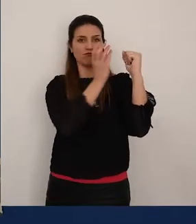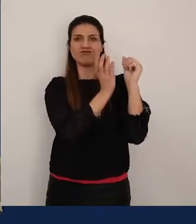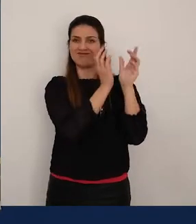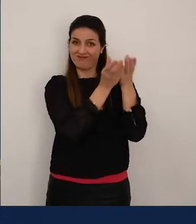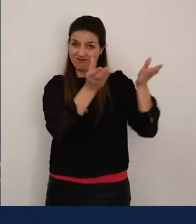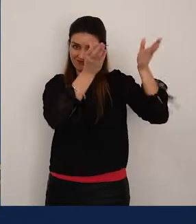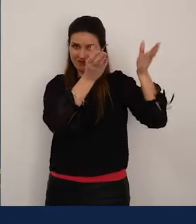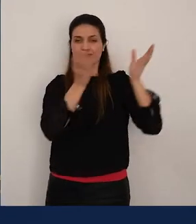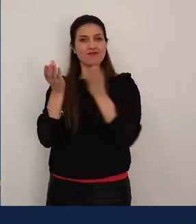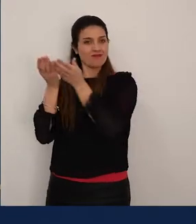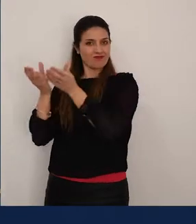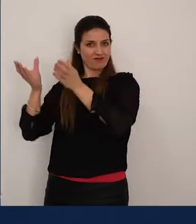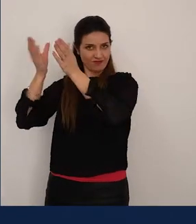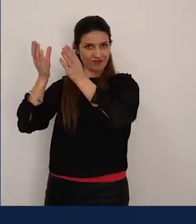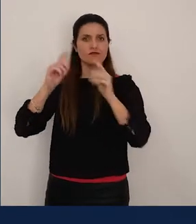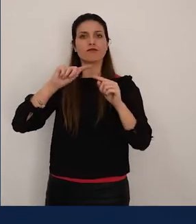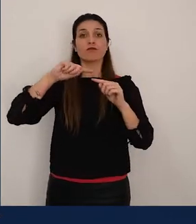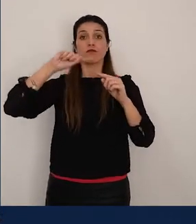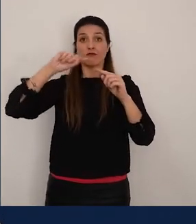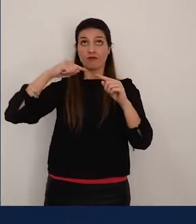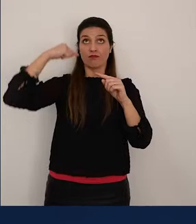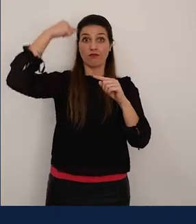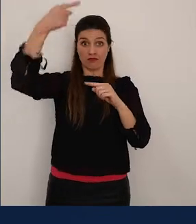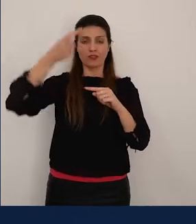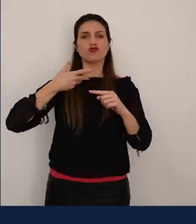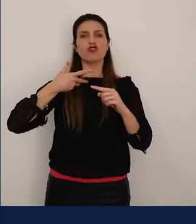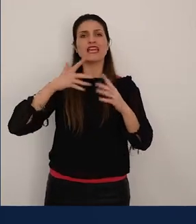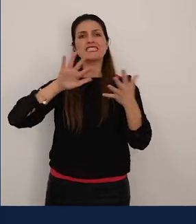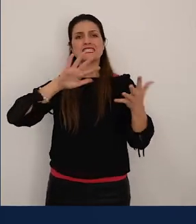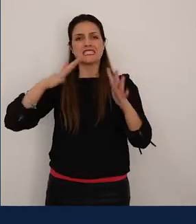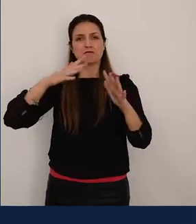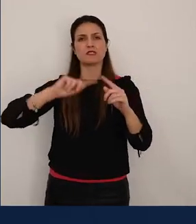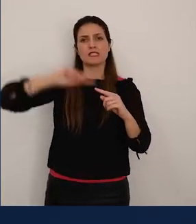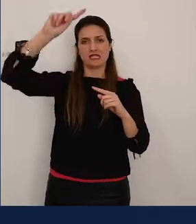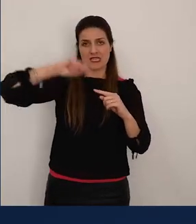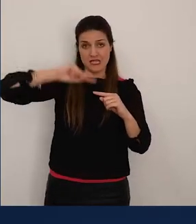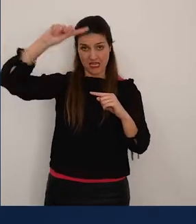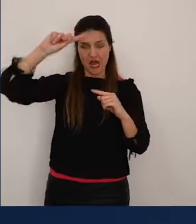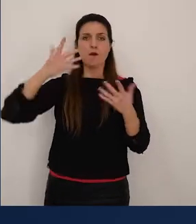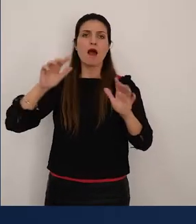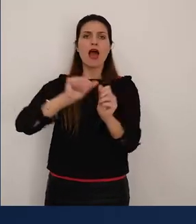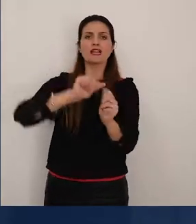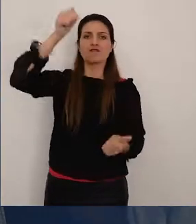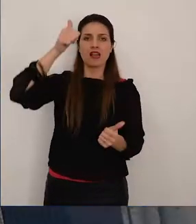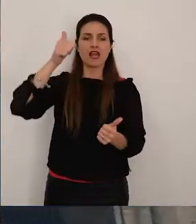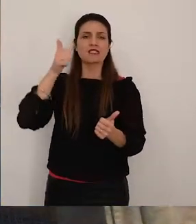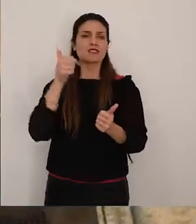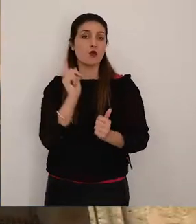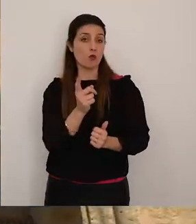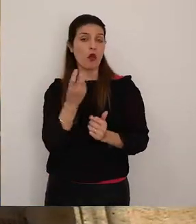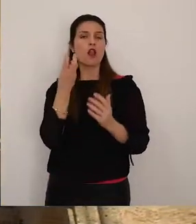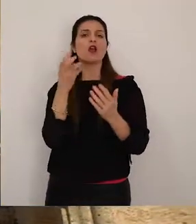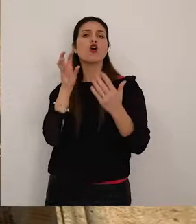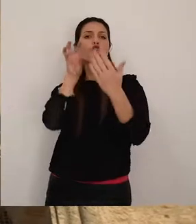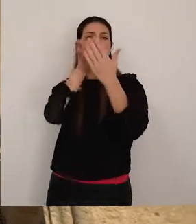con un parapetto a mezza altezza, sopra il quale si sviluppa un'altra sezione simile alla sottostante, ma differenziata solamente da